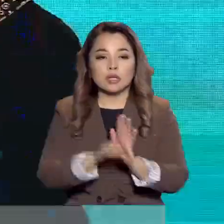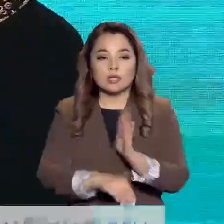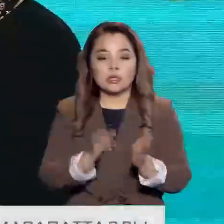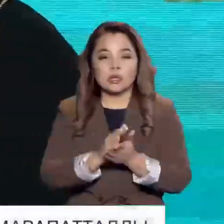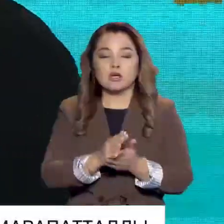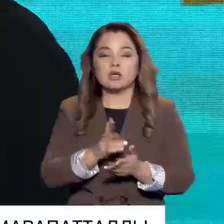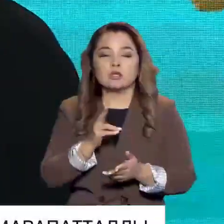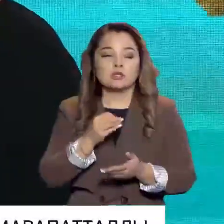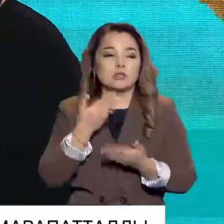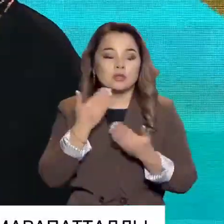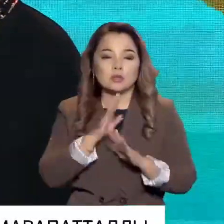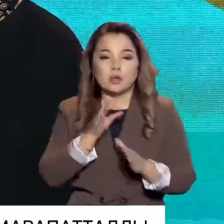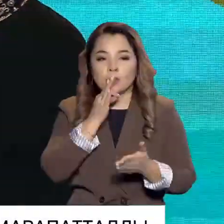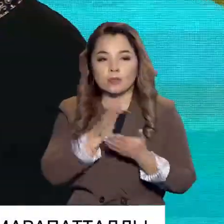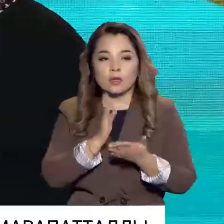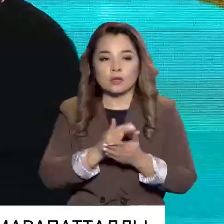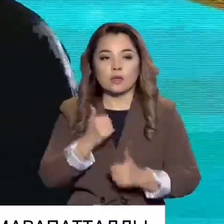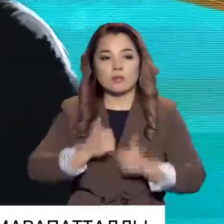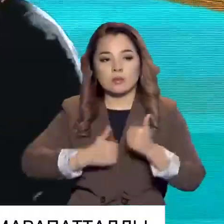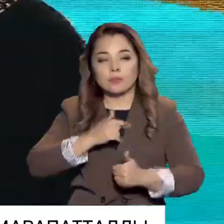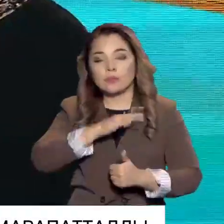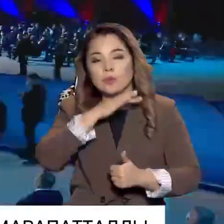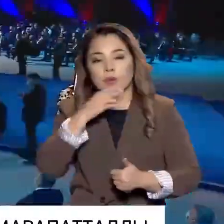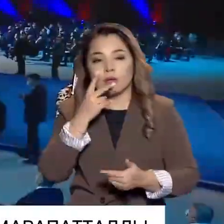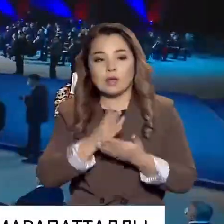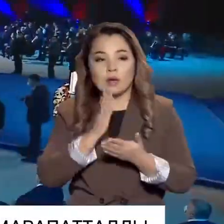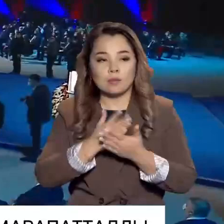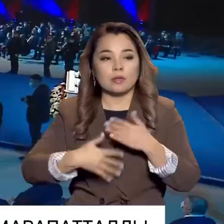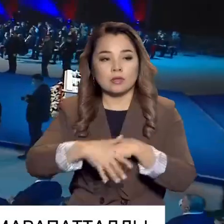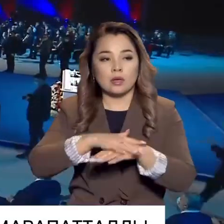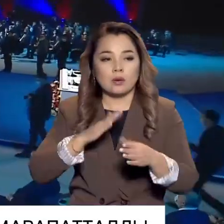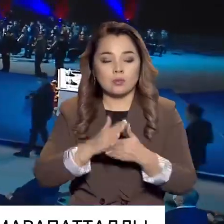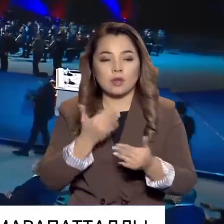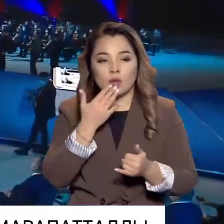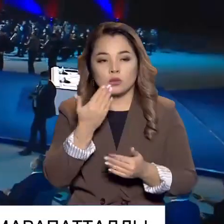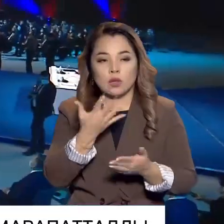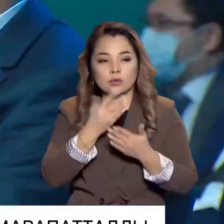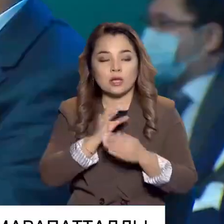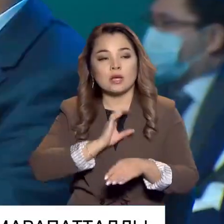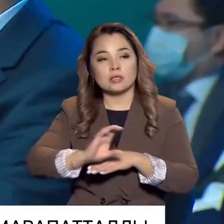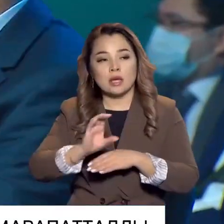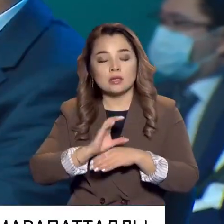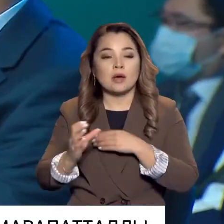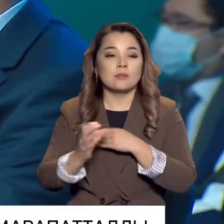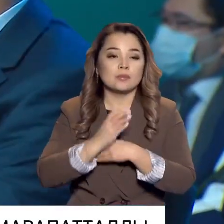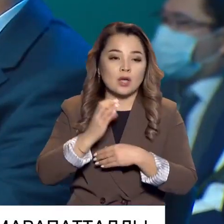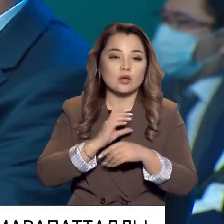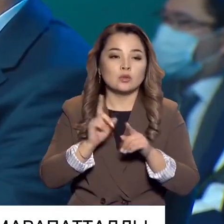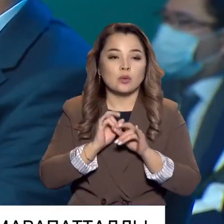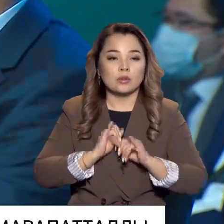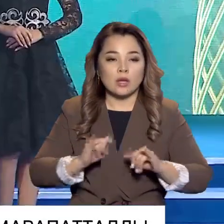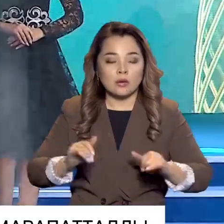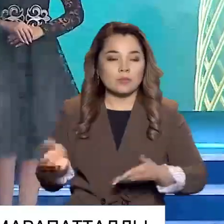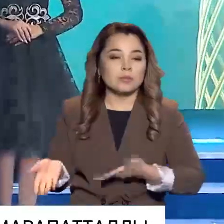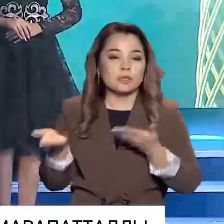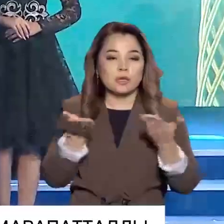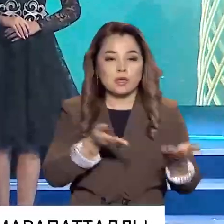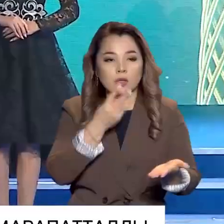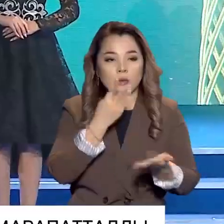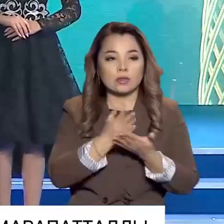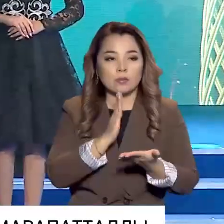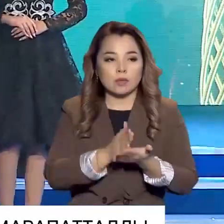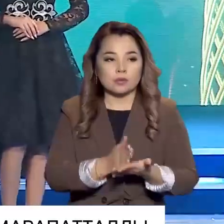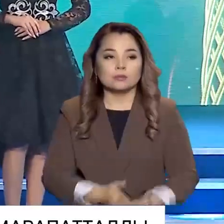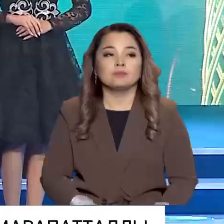оңай емес. Нарықта кәсіп көп, бәсеке басым. Ісін ілгері жылжытып, ұлттық өнім арқылы импортты ығыстыра алатындар ғана осында шақырылды.